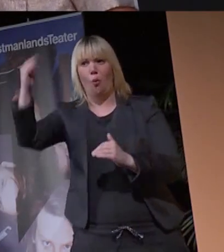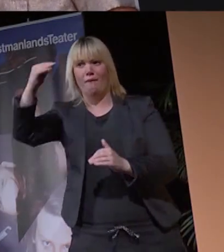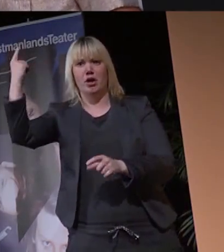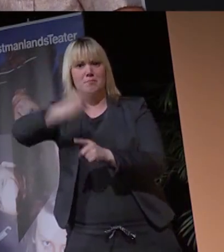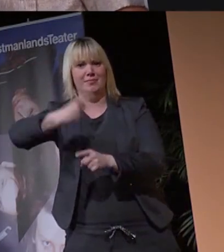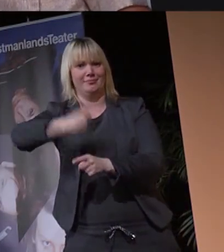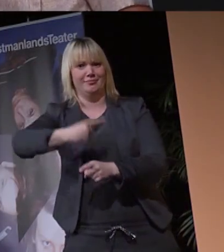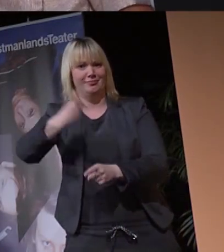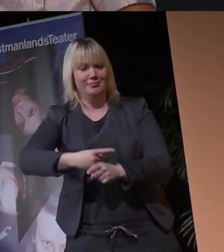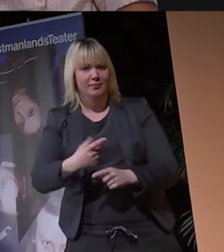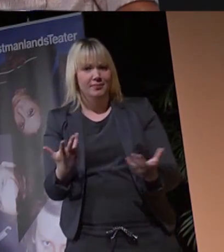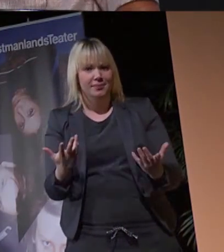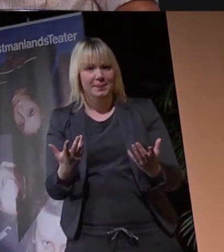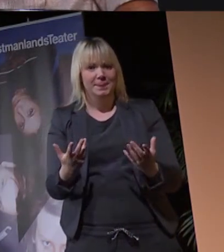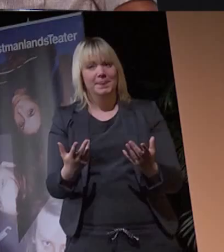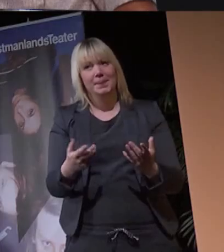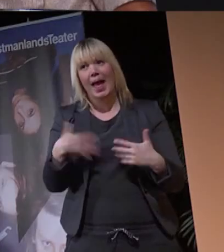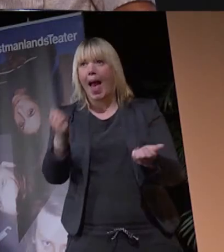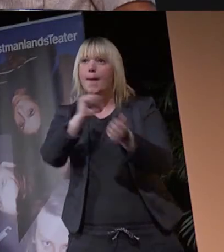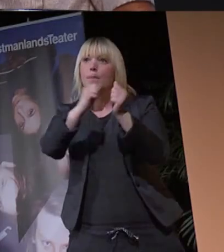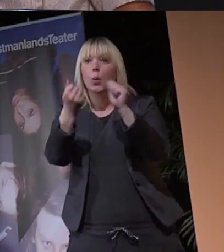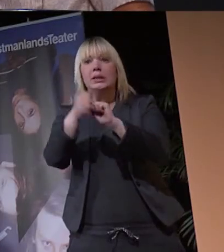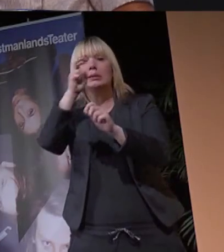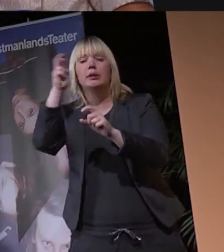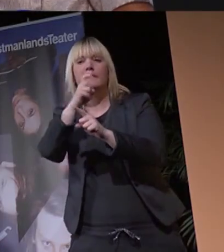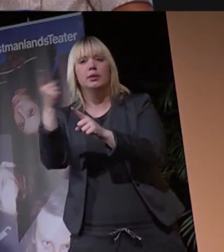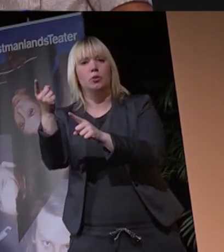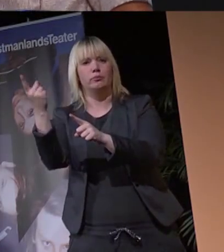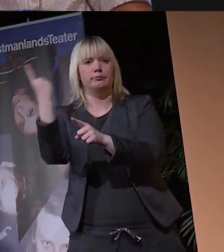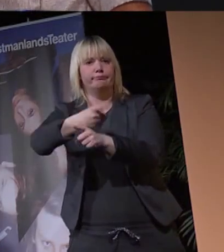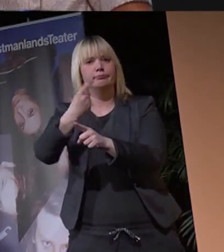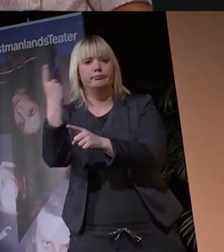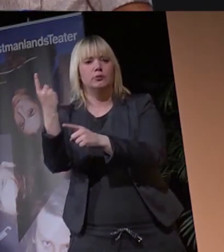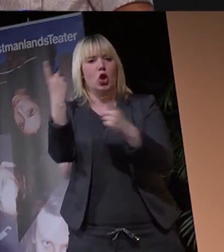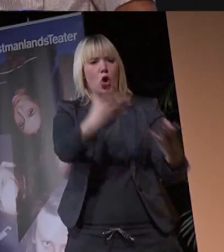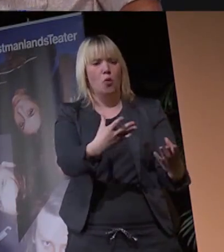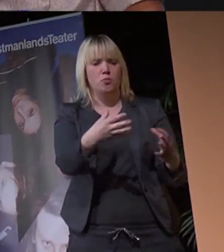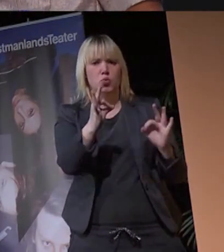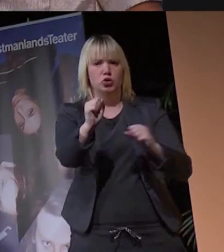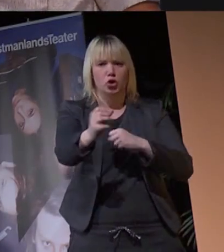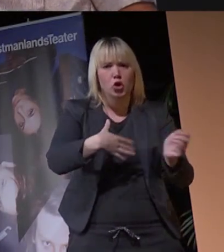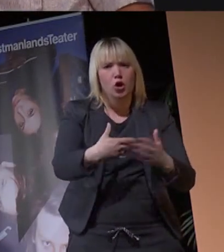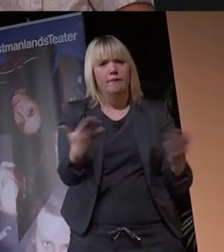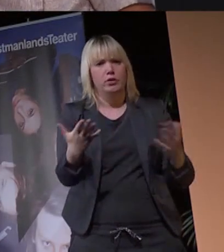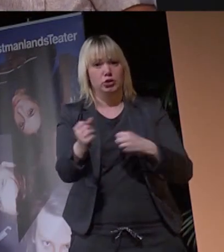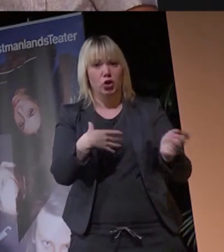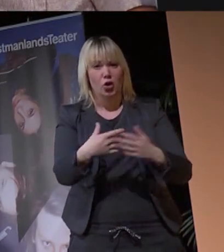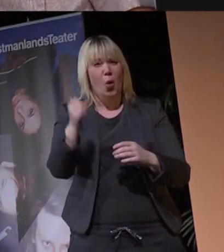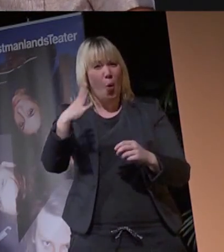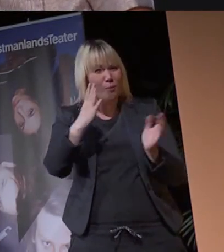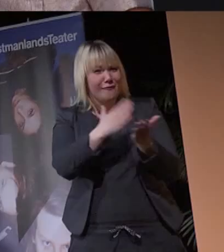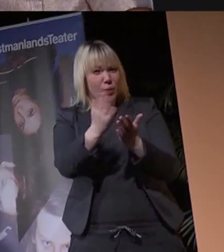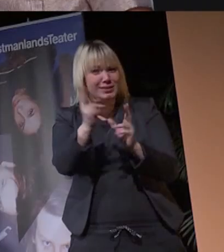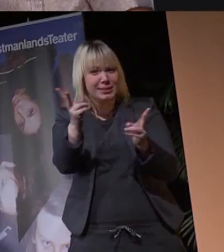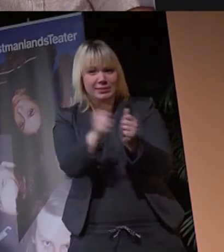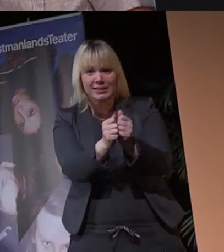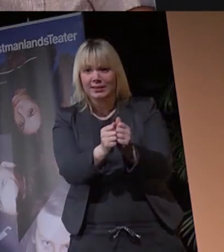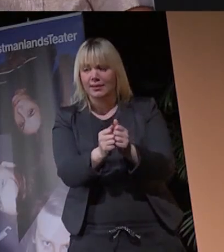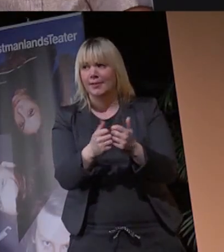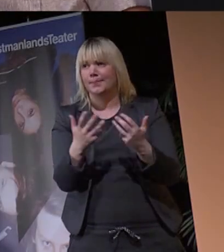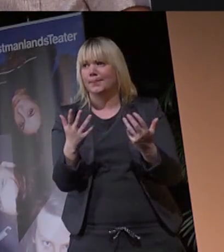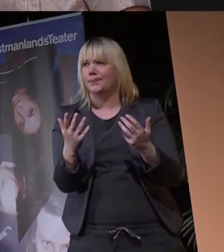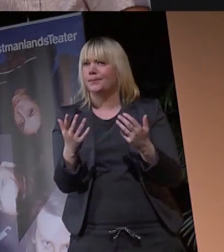det är ju utifrån ett politiskt perspektiv som man lägger på vad man ska göra och hur man ska göra det. Och om man fortsätter med det, varför finns det